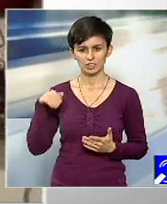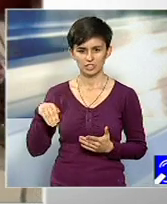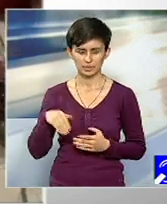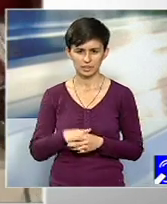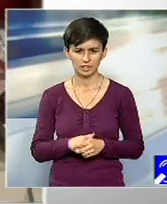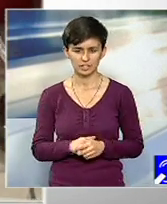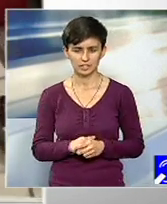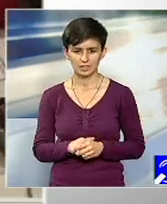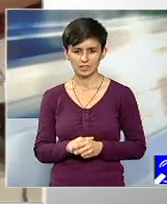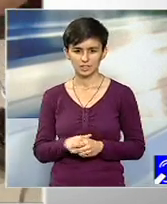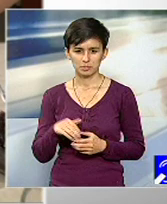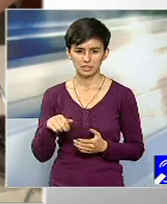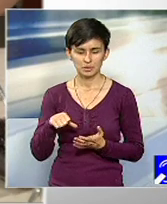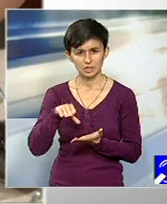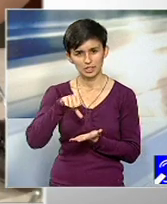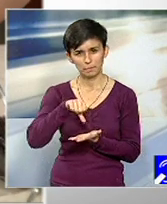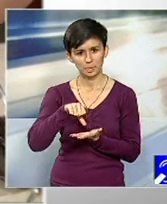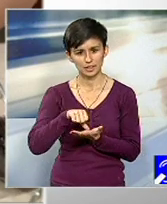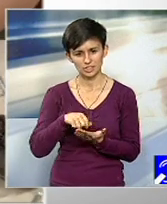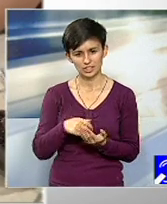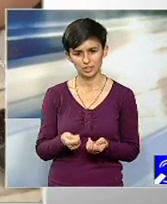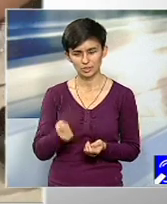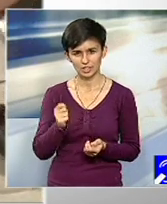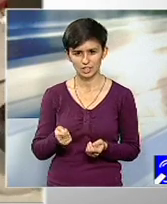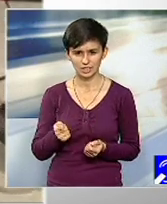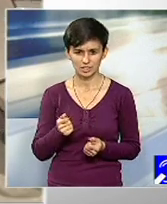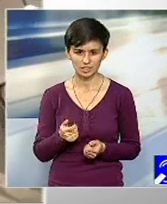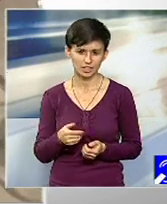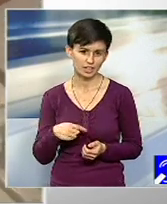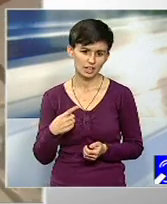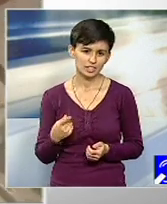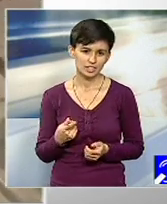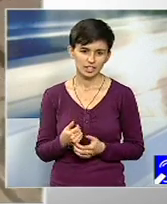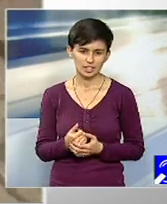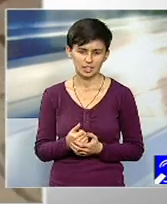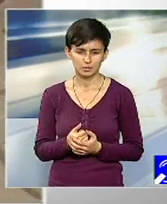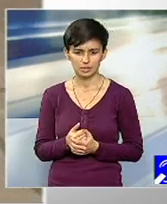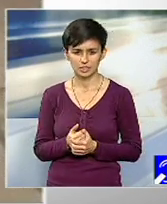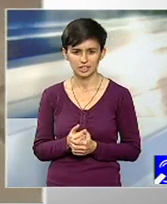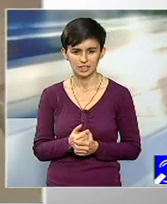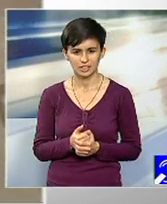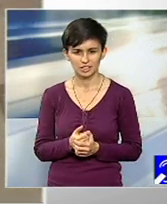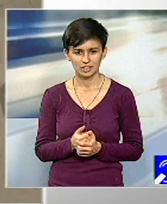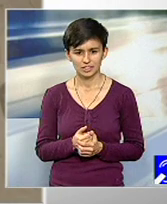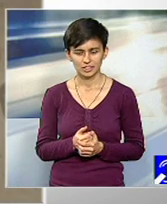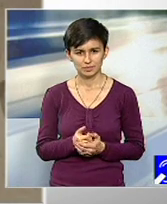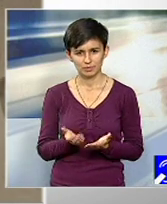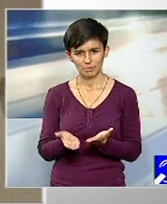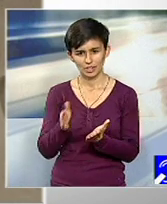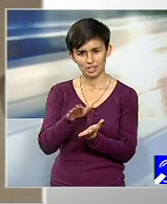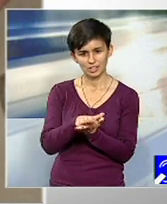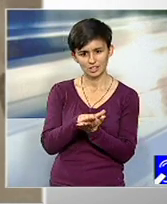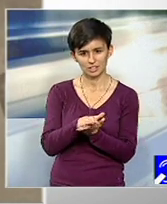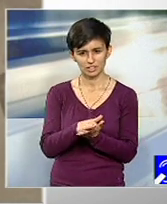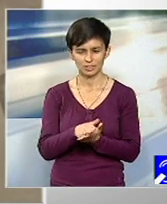în mijlocul plătitei și îl întindem așa, după care fac îndoim în două și